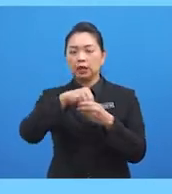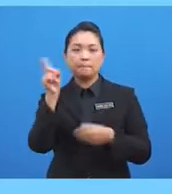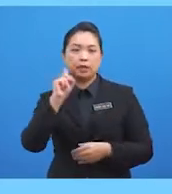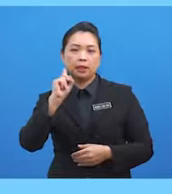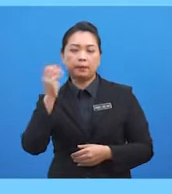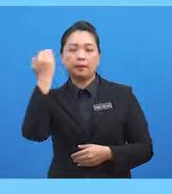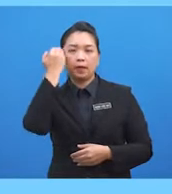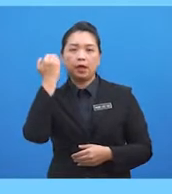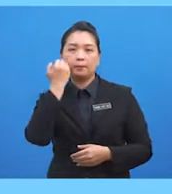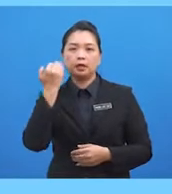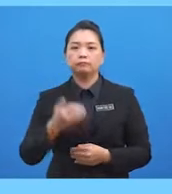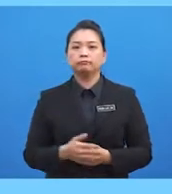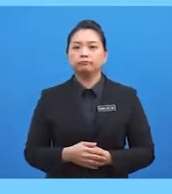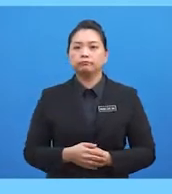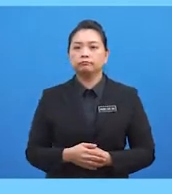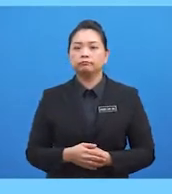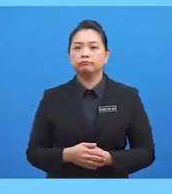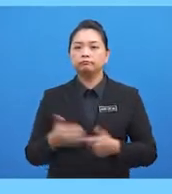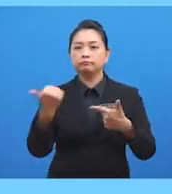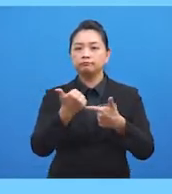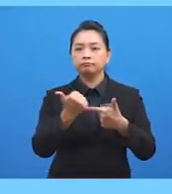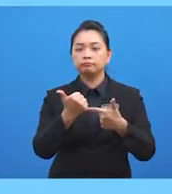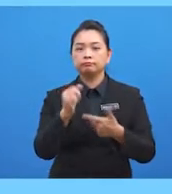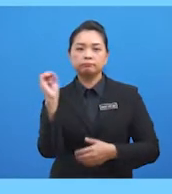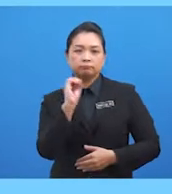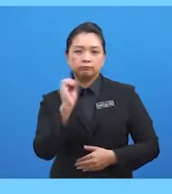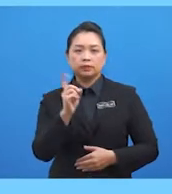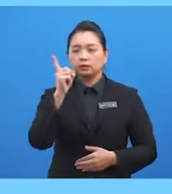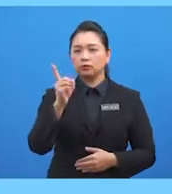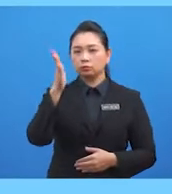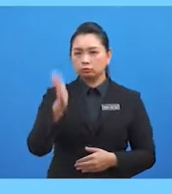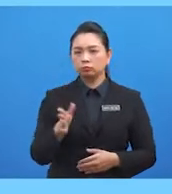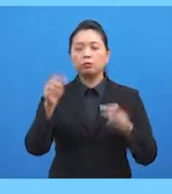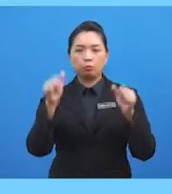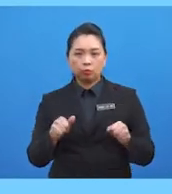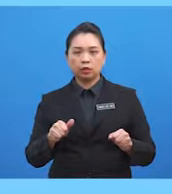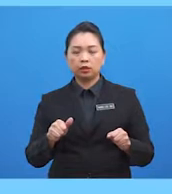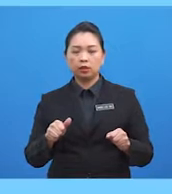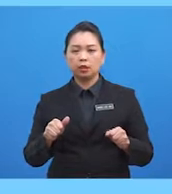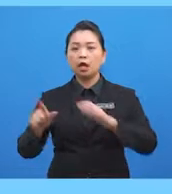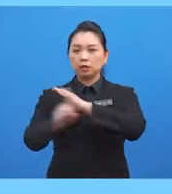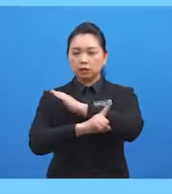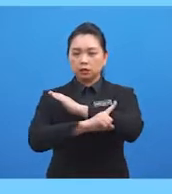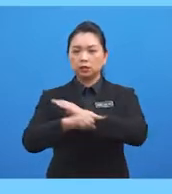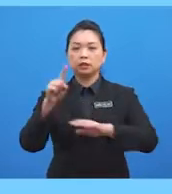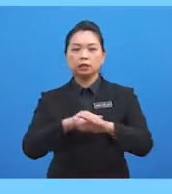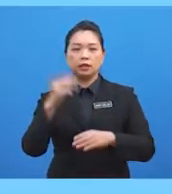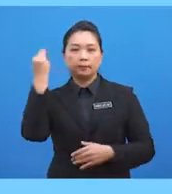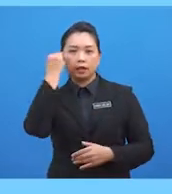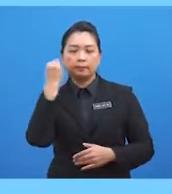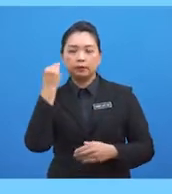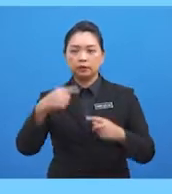mana-mana mahkamah. Keistimewaan yang kedua, tiada seseorang boleh didakwa di mahkamah